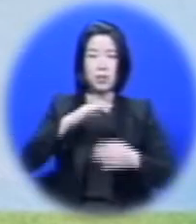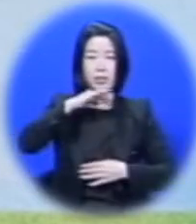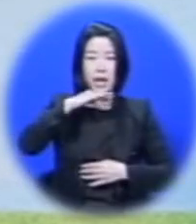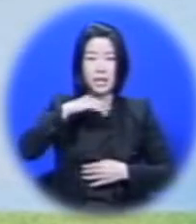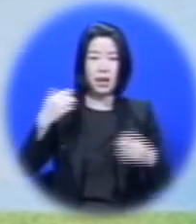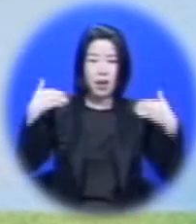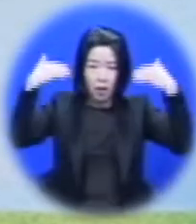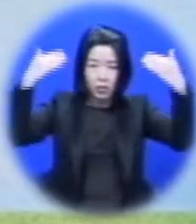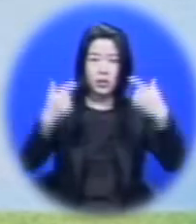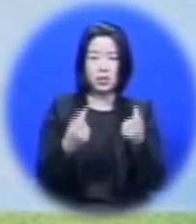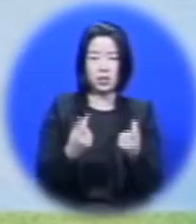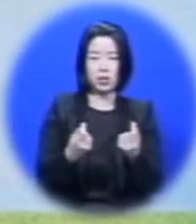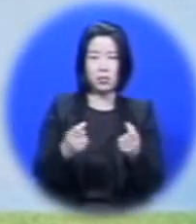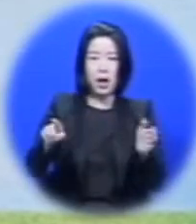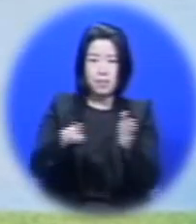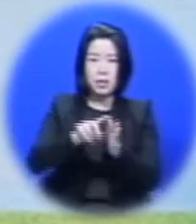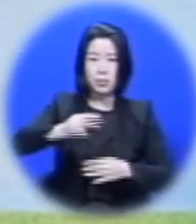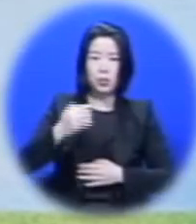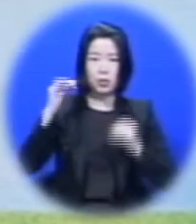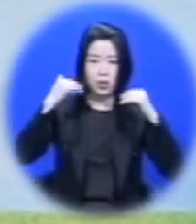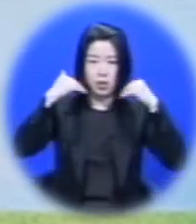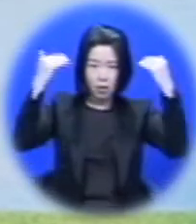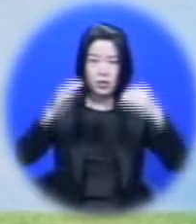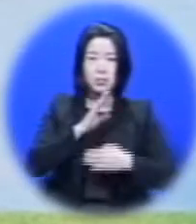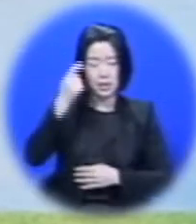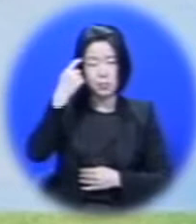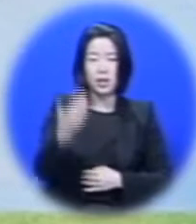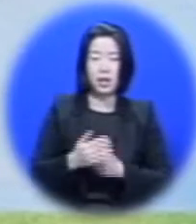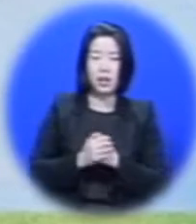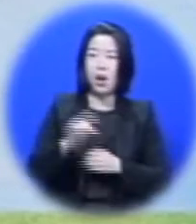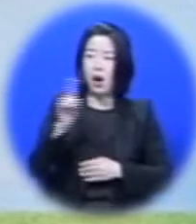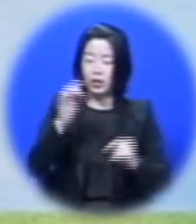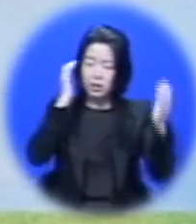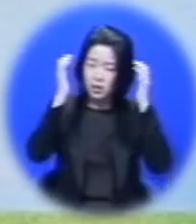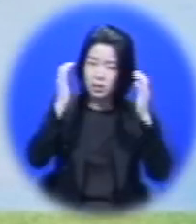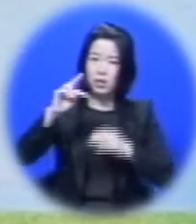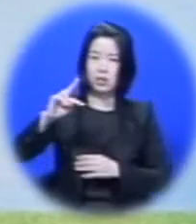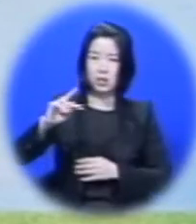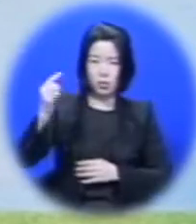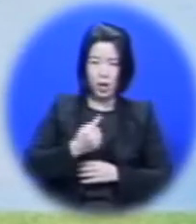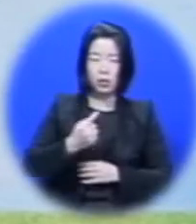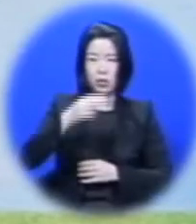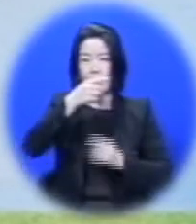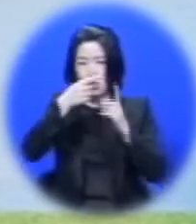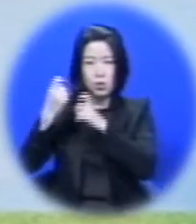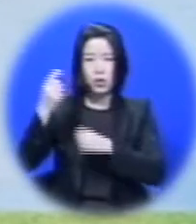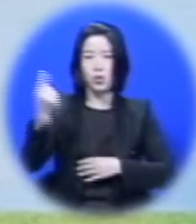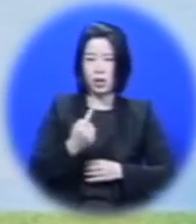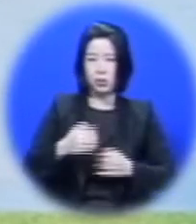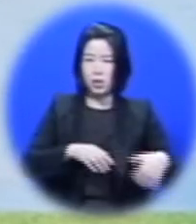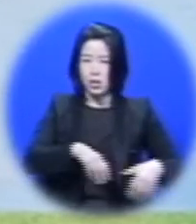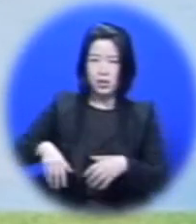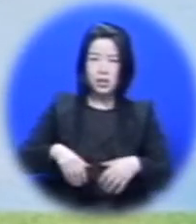어른인 것처럼 믿음도 어른입니까? 어떤 시련이 와도, 어떤 유혹이 와도 흔들리지 않는 그런